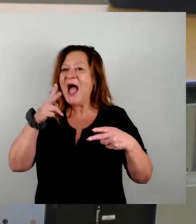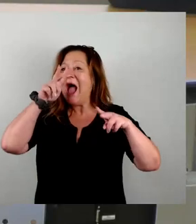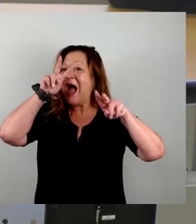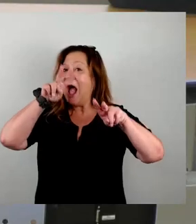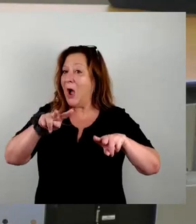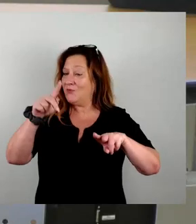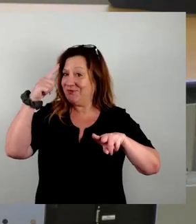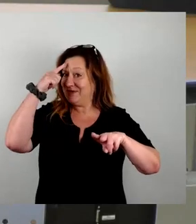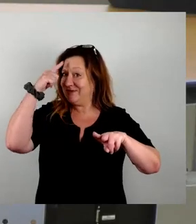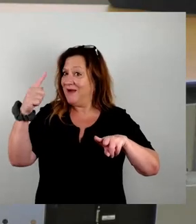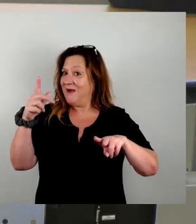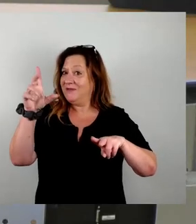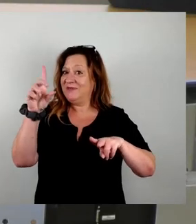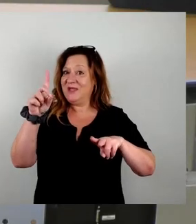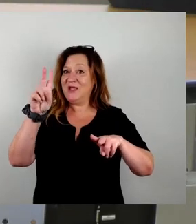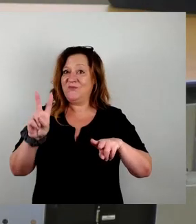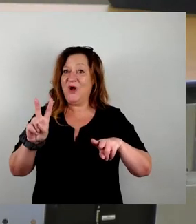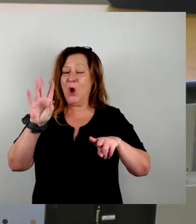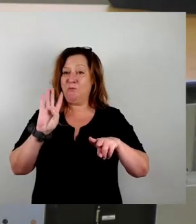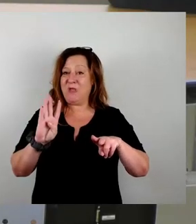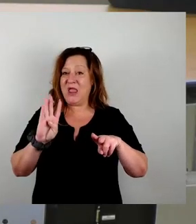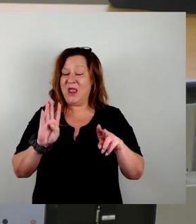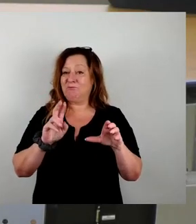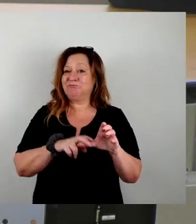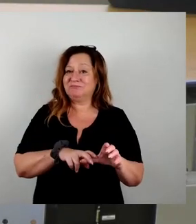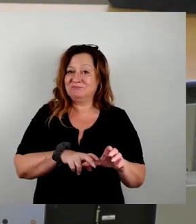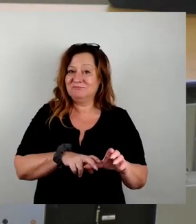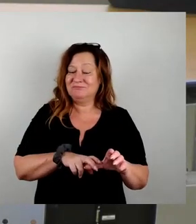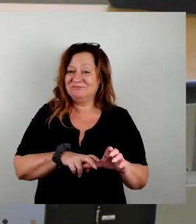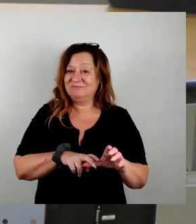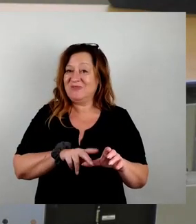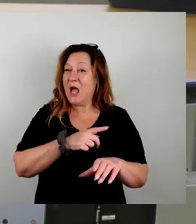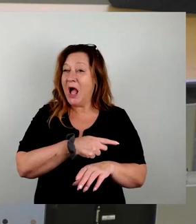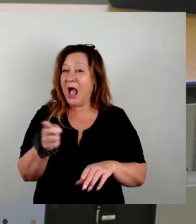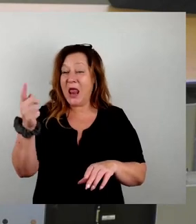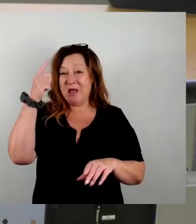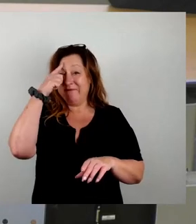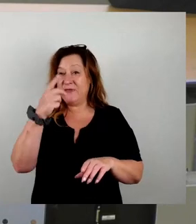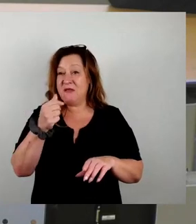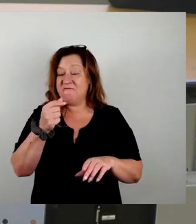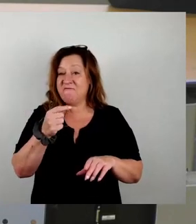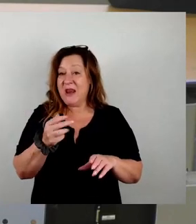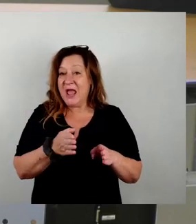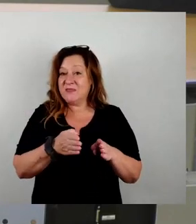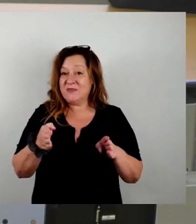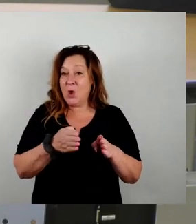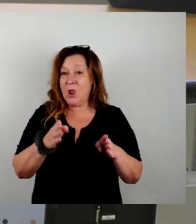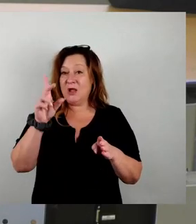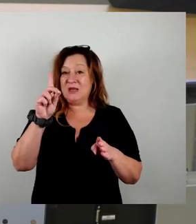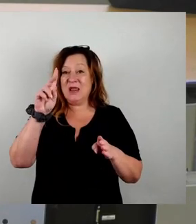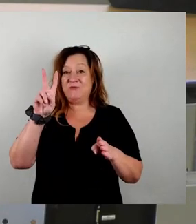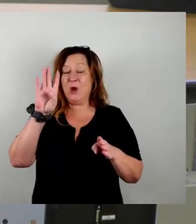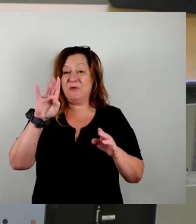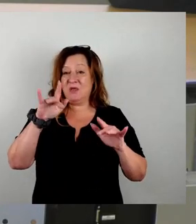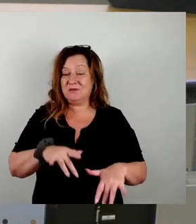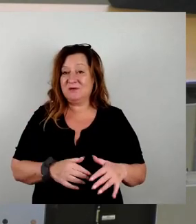Und jeder weiß um die Finanzlücke bei der DVB, die da ist. Und jeder weiß auch, und wer jetzt sich so